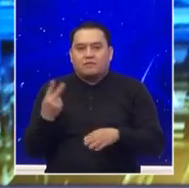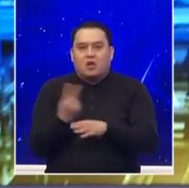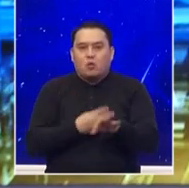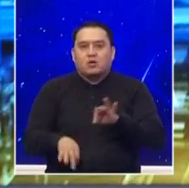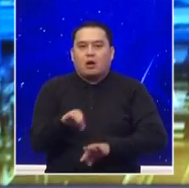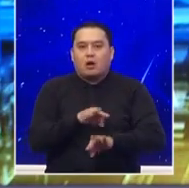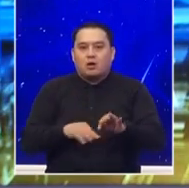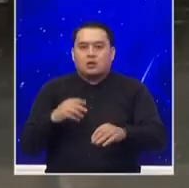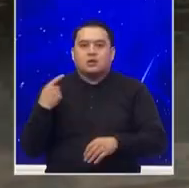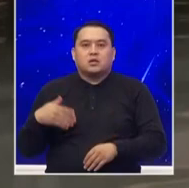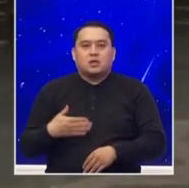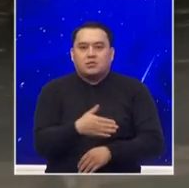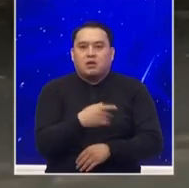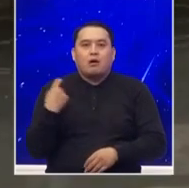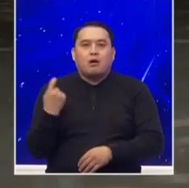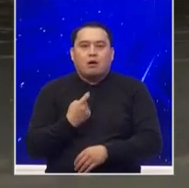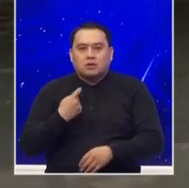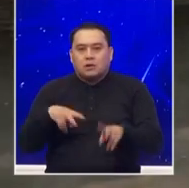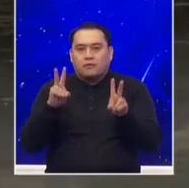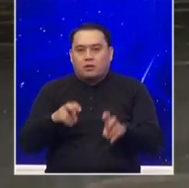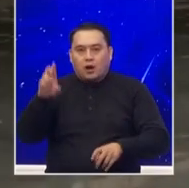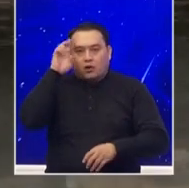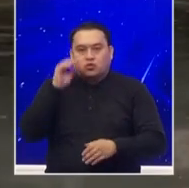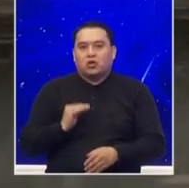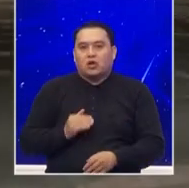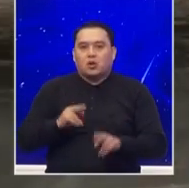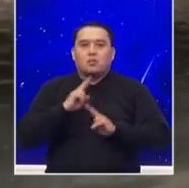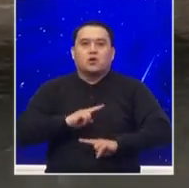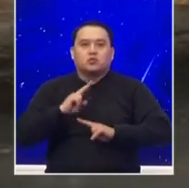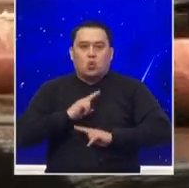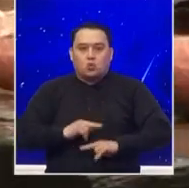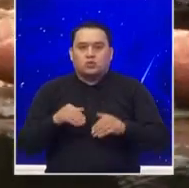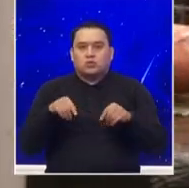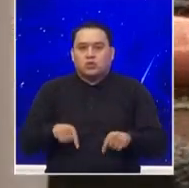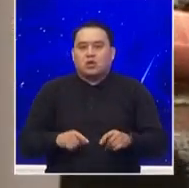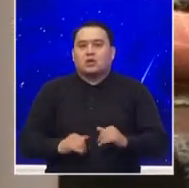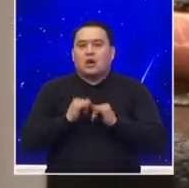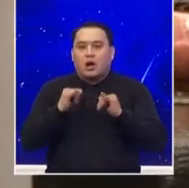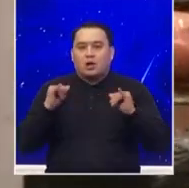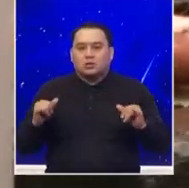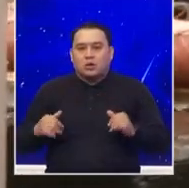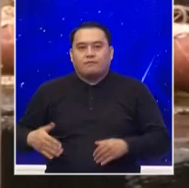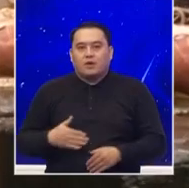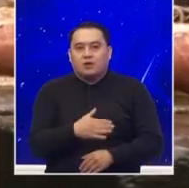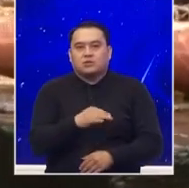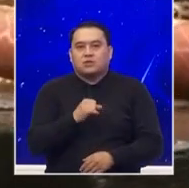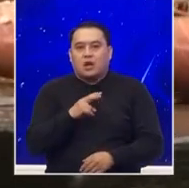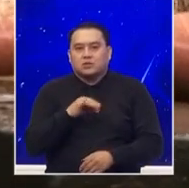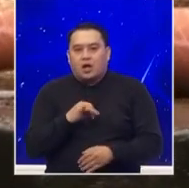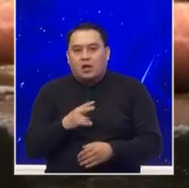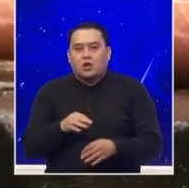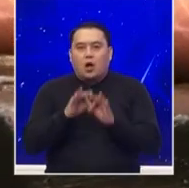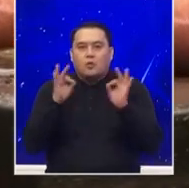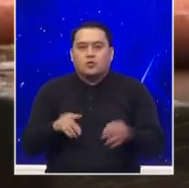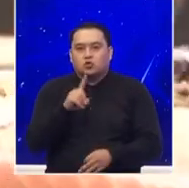проект возведения рыбного хозяйства запланированы в рамках государственно-частного партнерства. Здесь займутся разведением карпа, сазана и форели в объеме